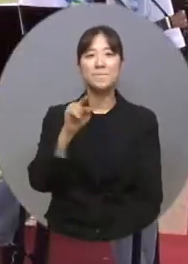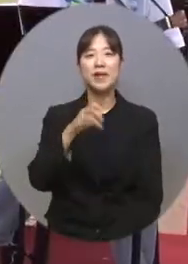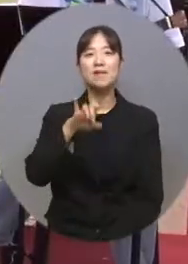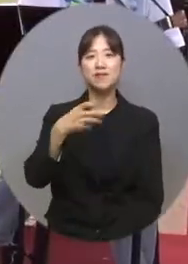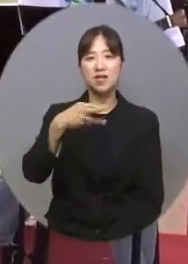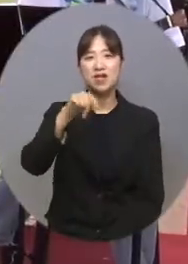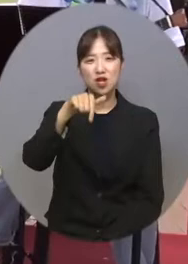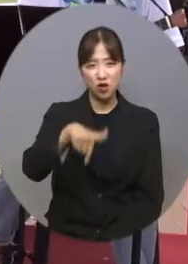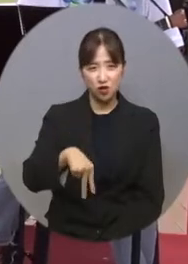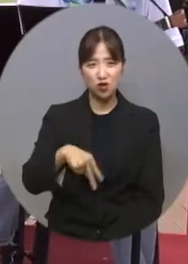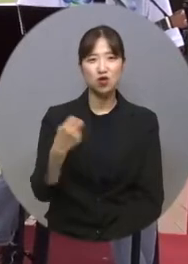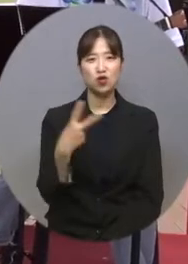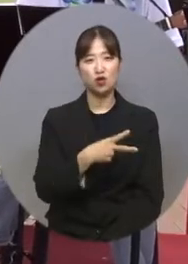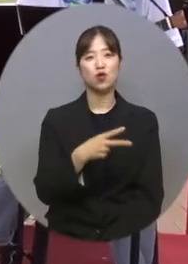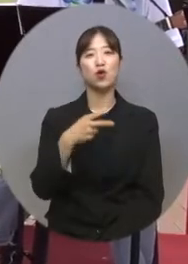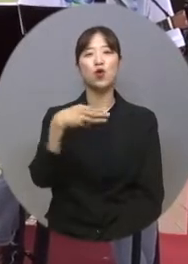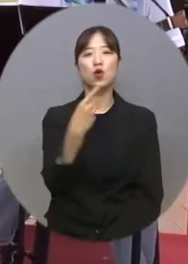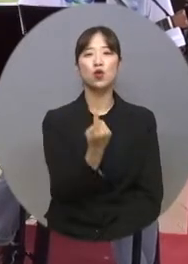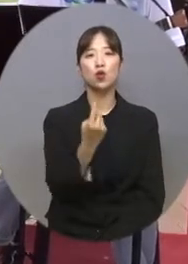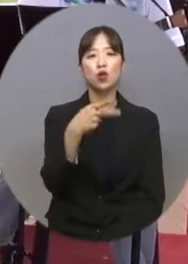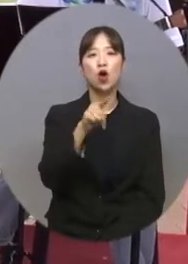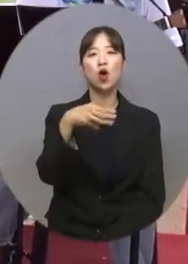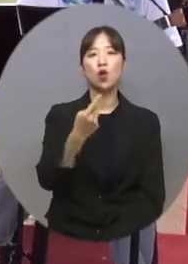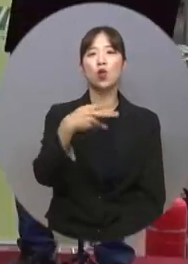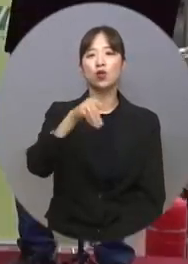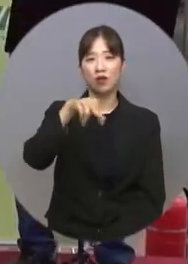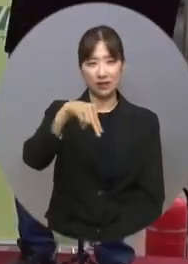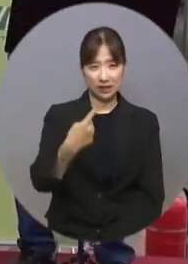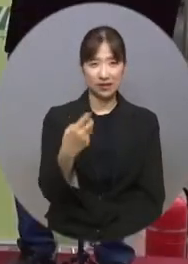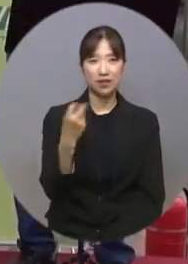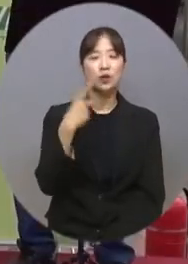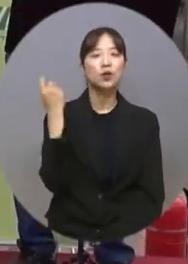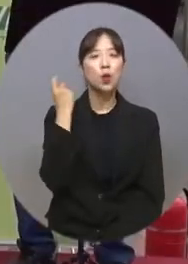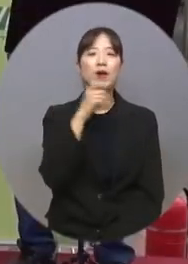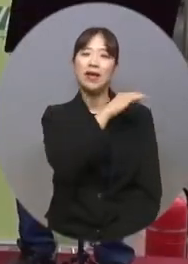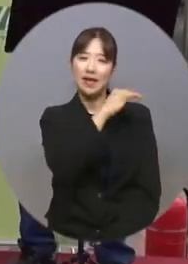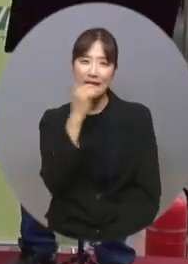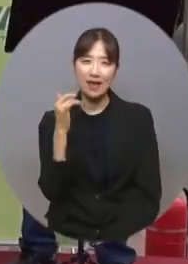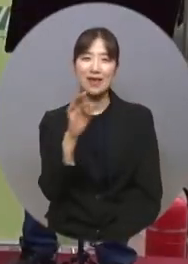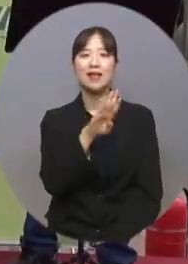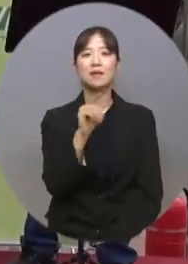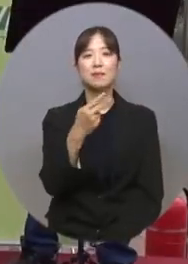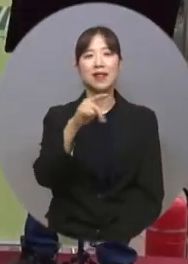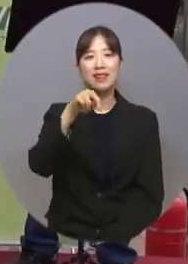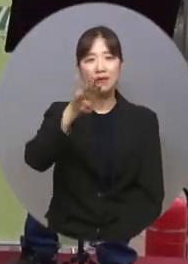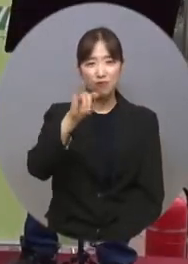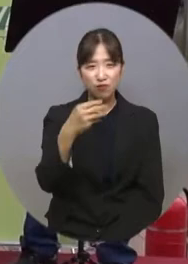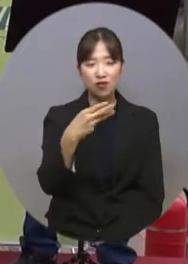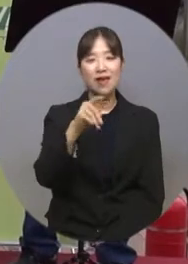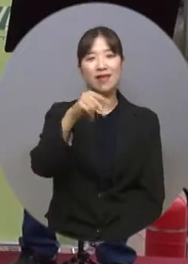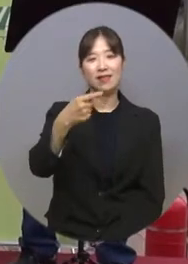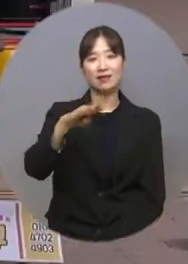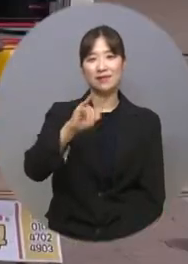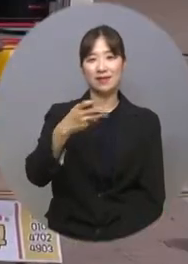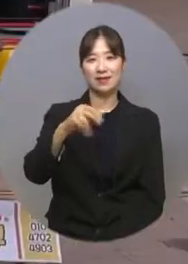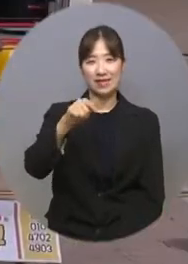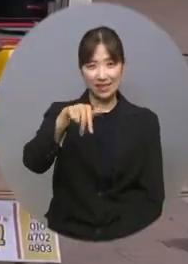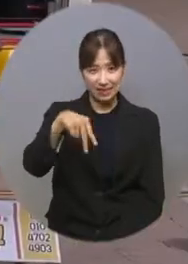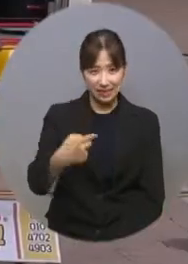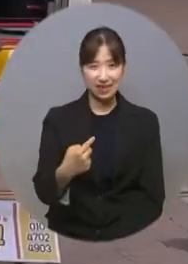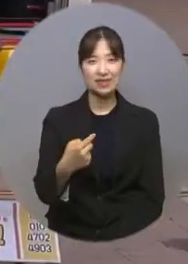팬플룻, 공연문화창작소 더 로터스, 소리향기, 반딧불, 레드브릭스,